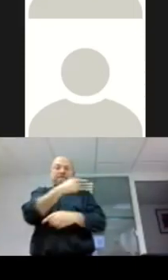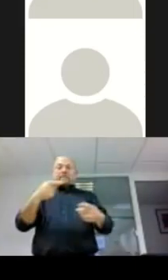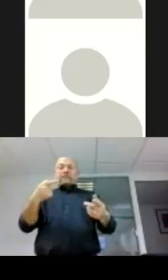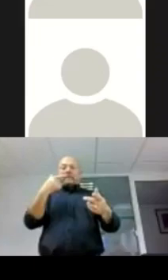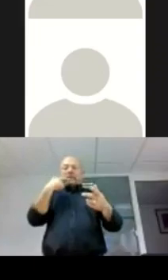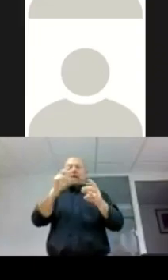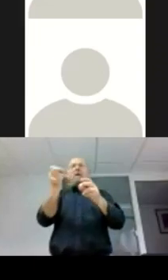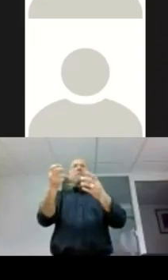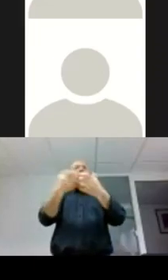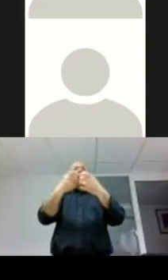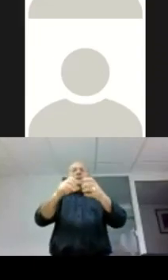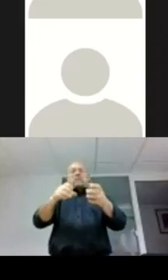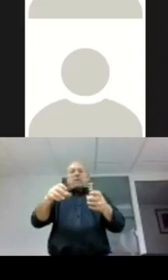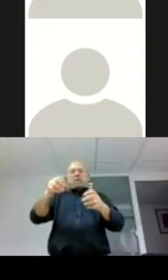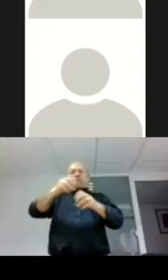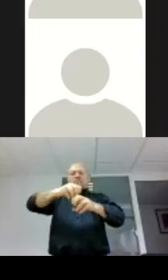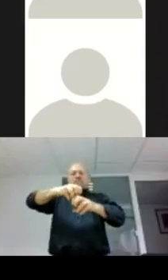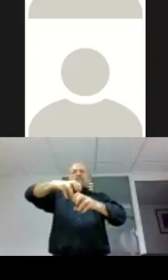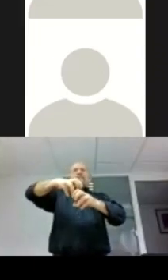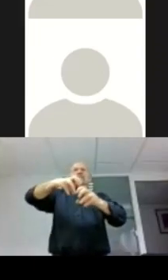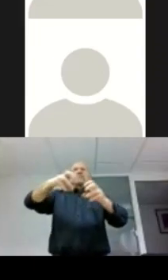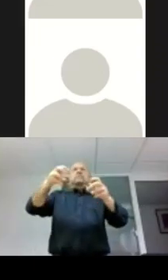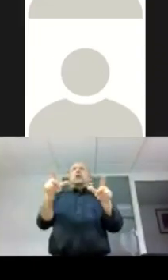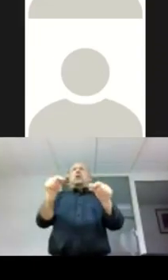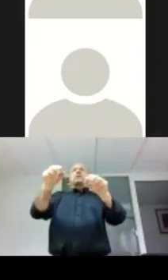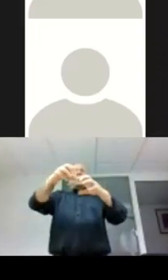Et quand une tumeur devient